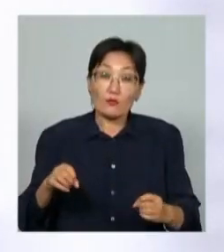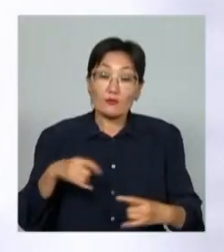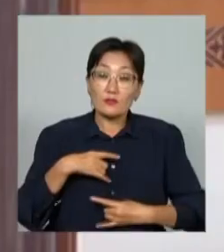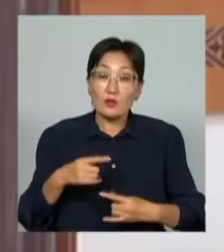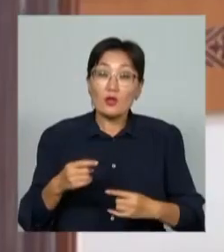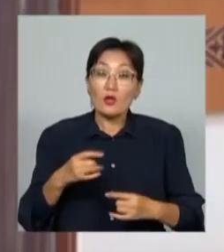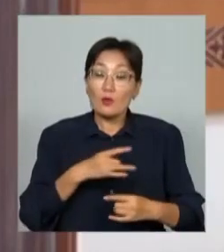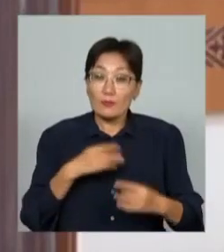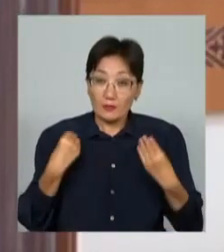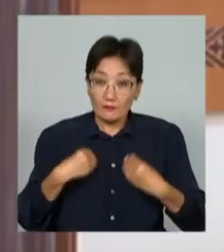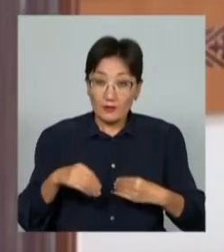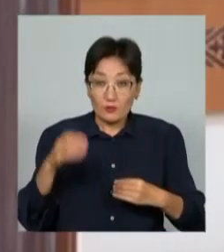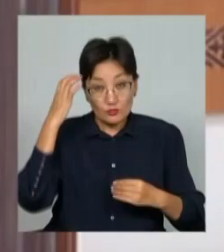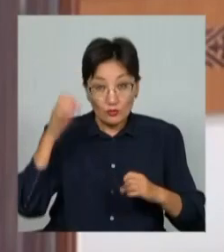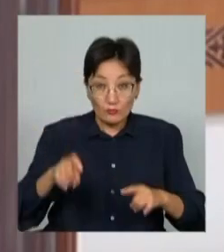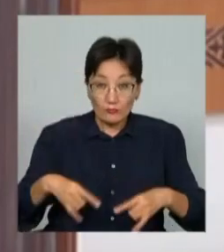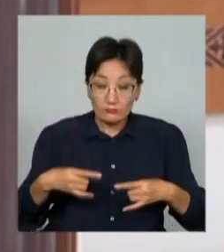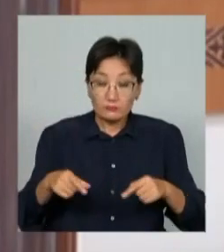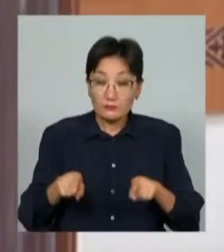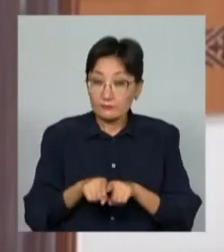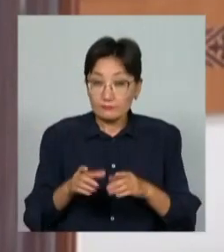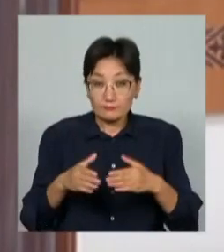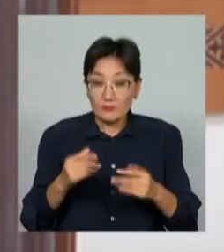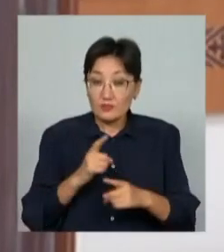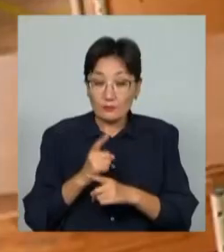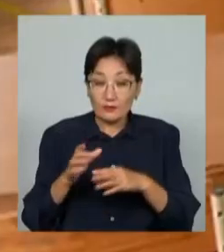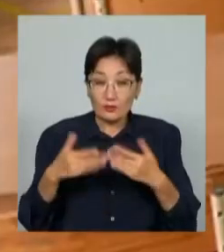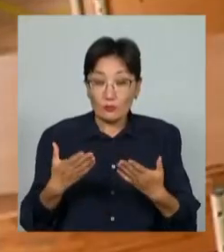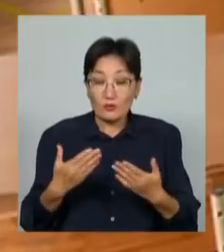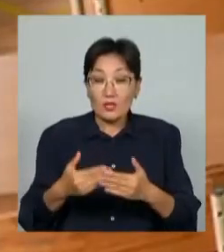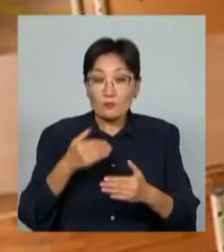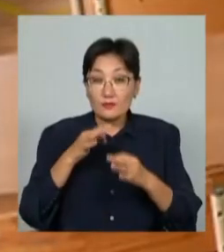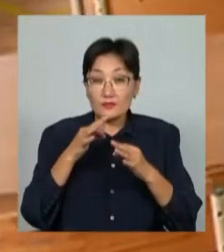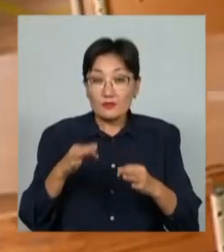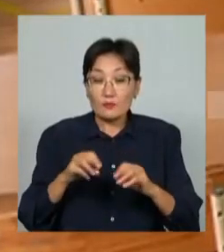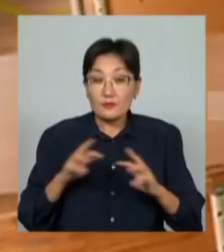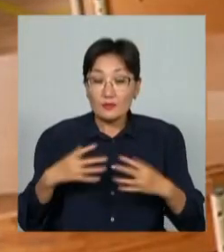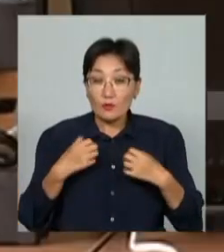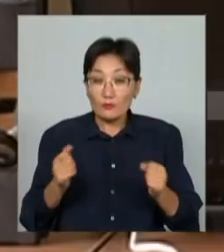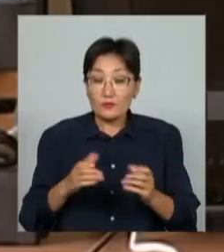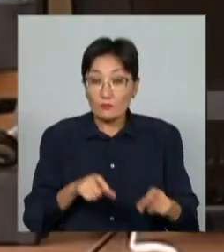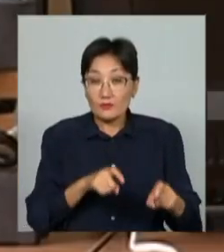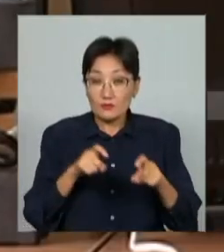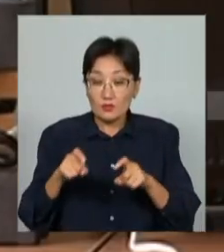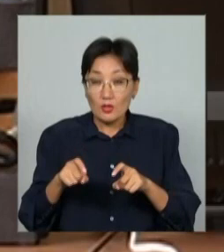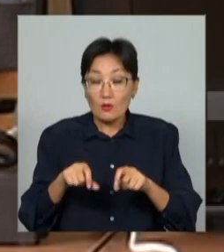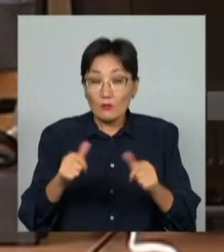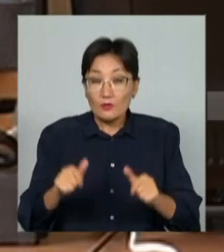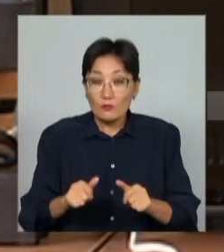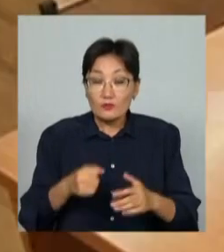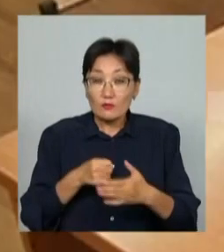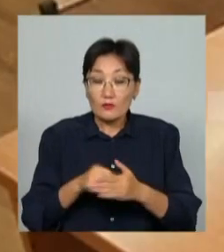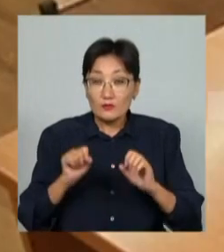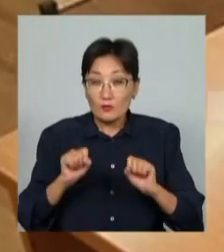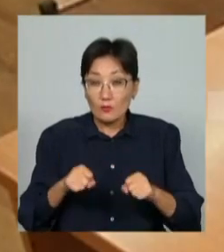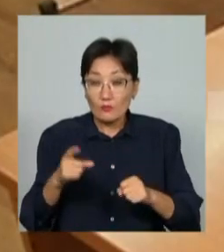Белый верх, черный низ. В этом нет никаких ограничений. Как ранее заявили в Минздраве, переход на очный формат обучения был возможен